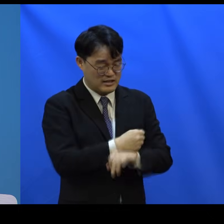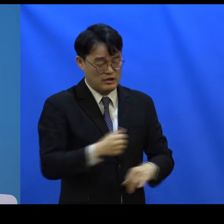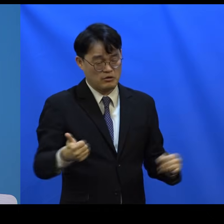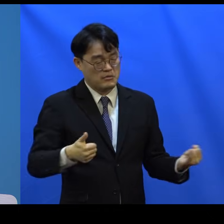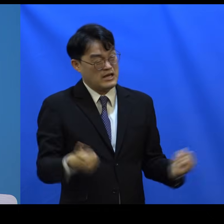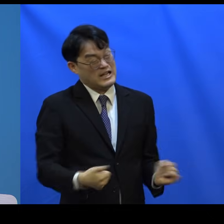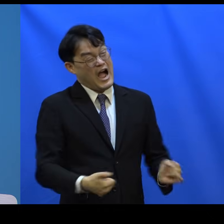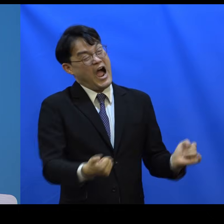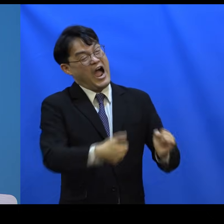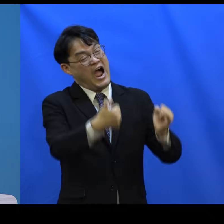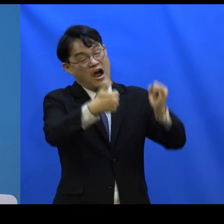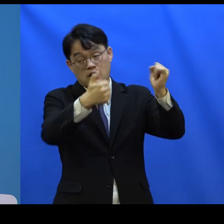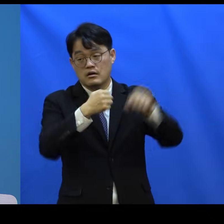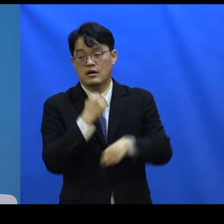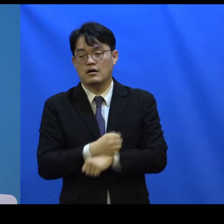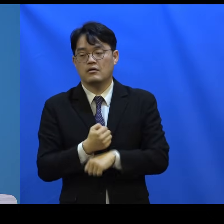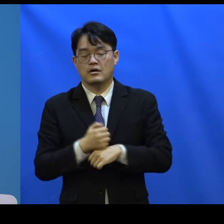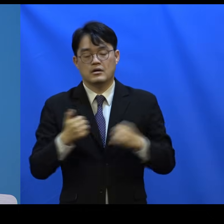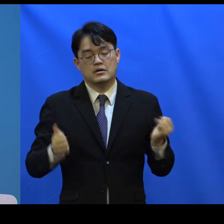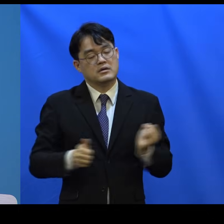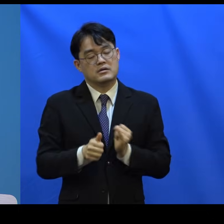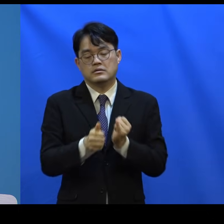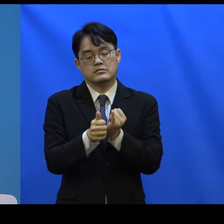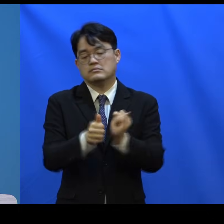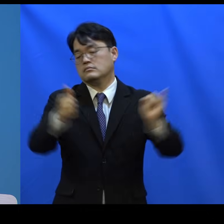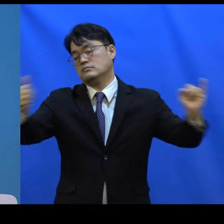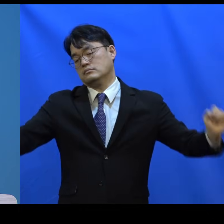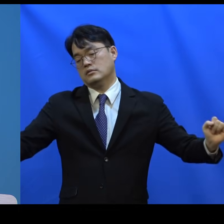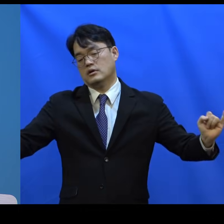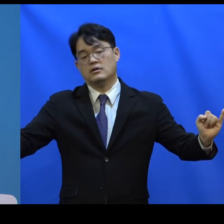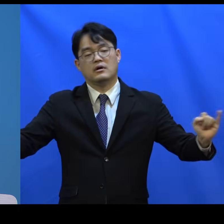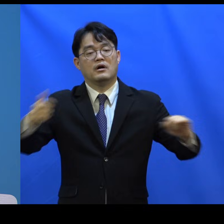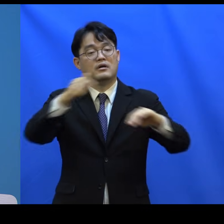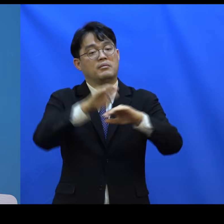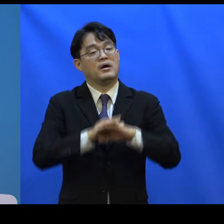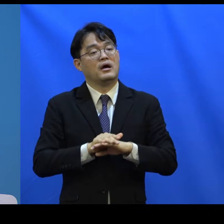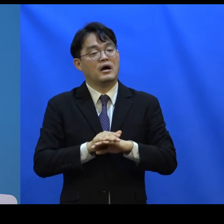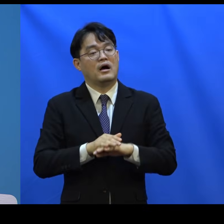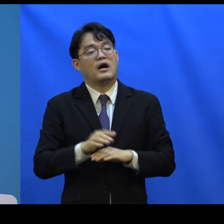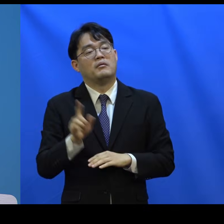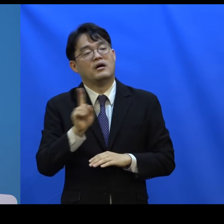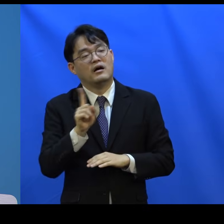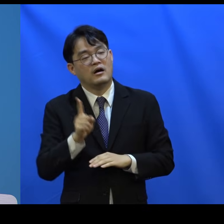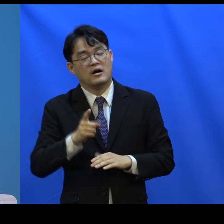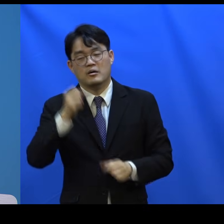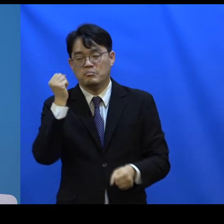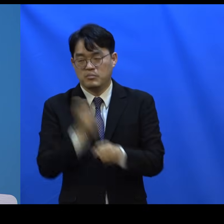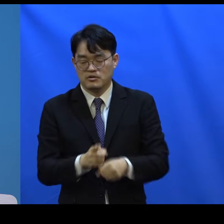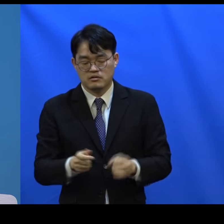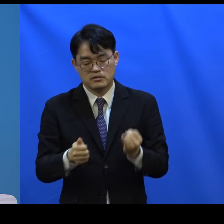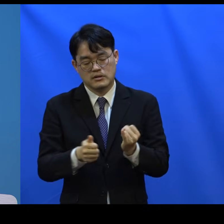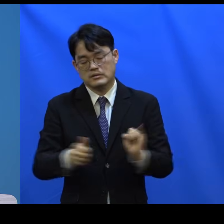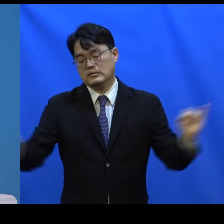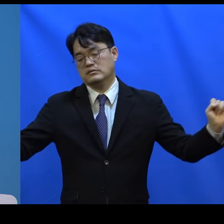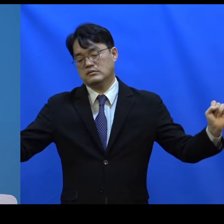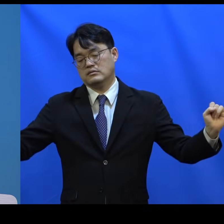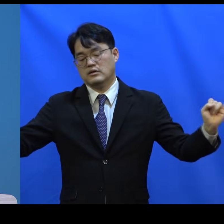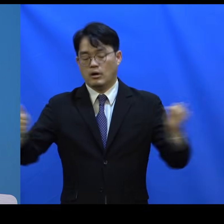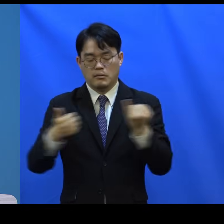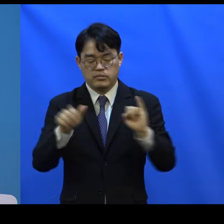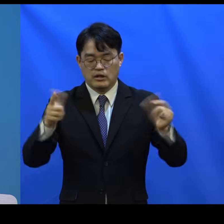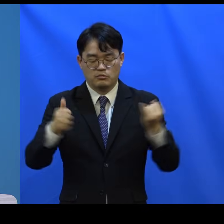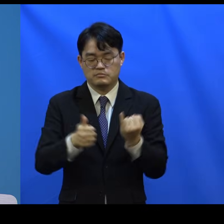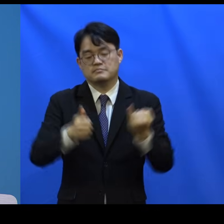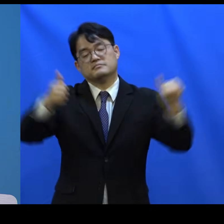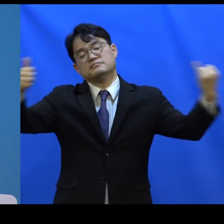열받아 가지고 들어올 때 앉아 있는데 보니까 인상이 안 좋아요. 보면 부부가 다 이제 들어올 때 벌써 이제 마음이 상한 거예요, 여러분. 그러니까